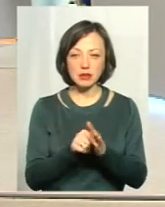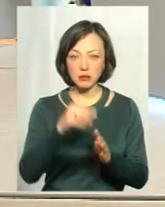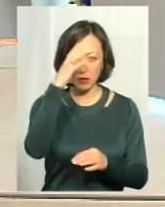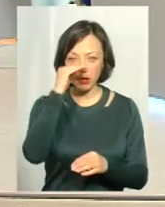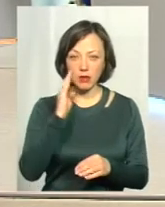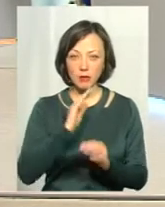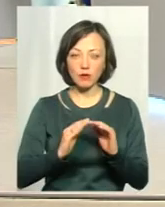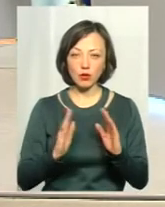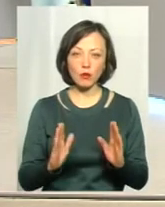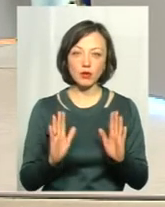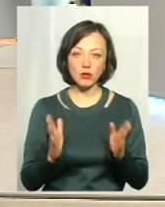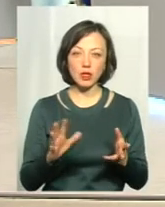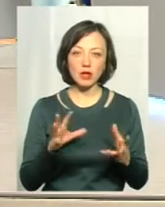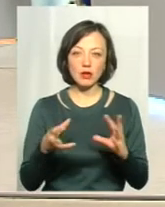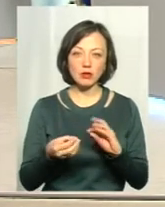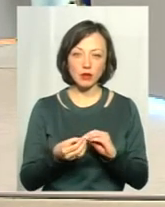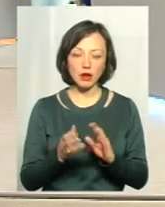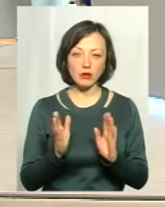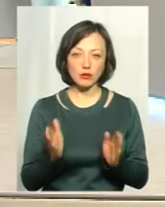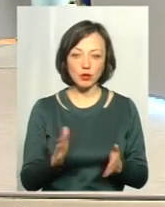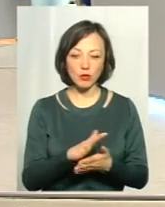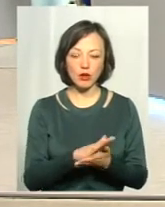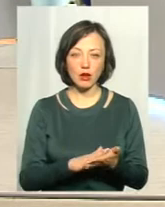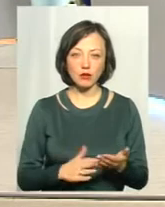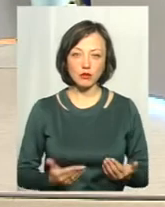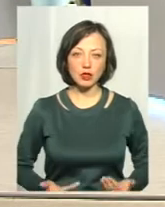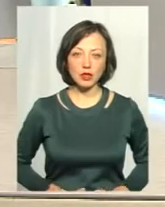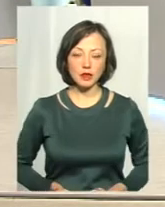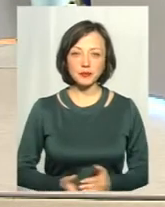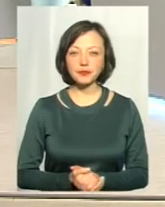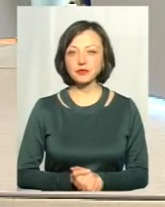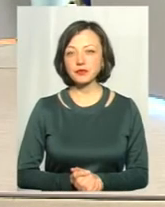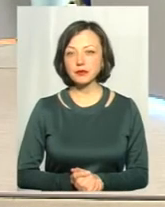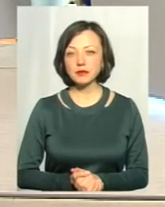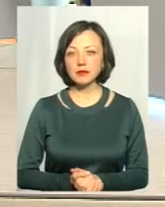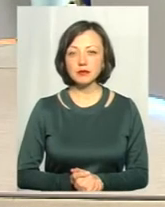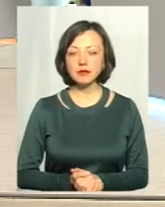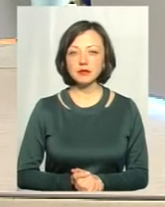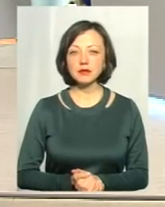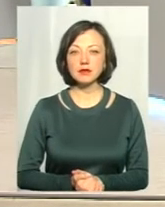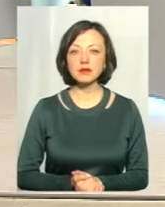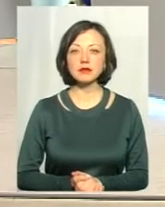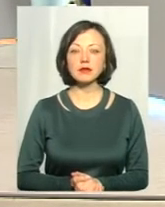вдома. Тоді буде якийсь ефект в подальшому житті. У нас